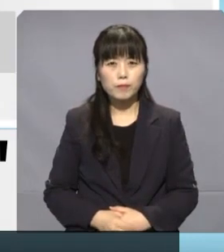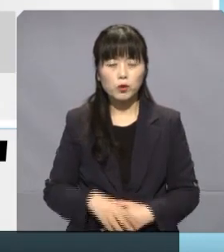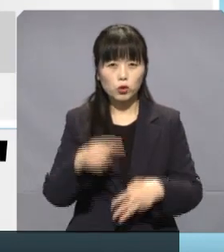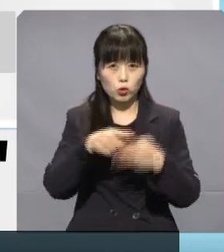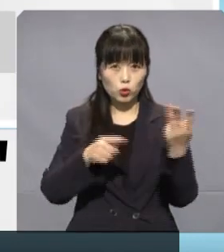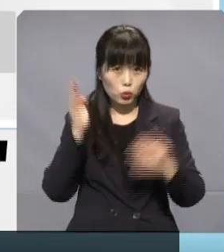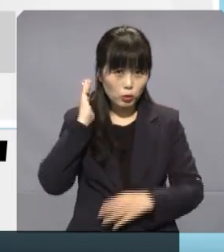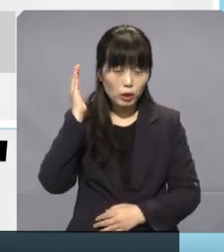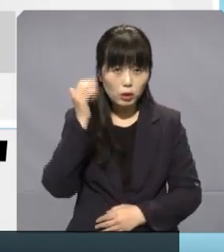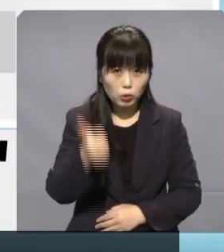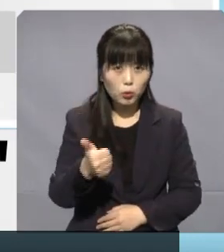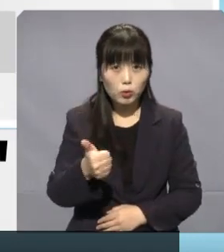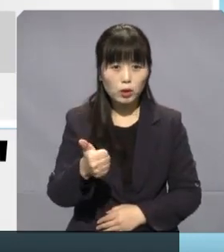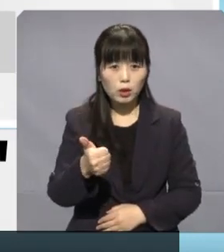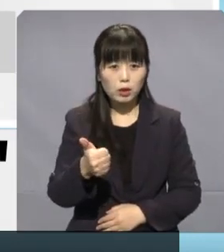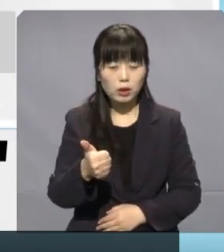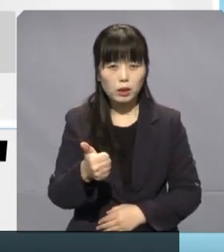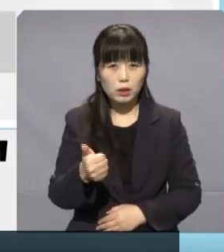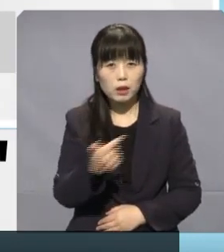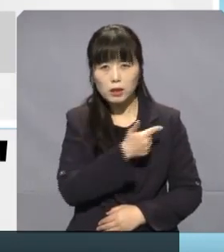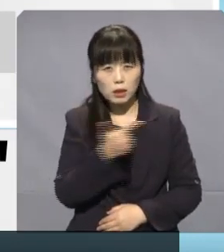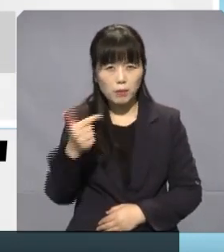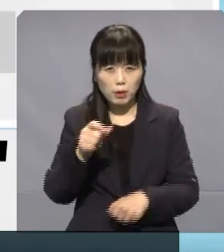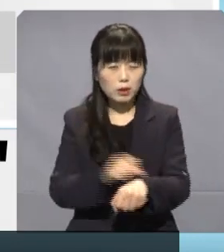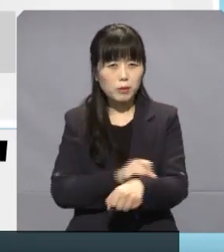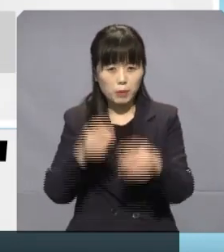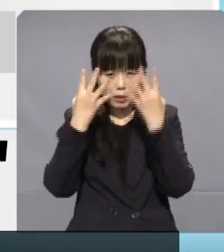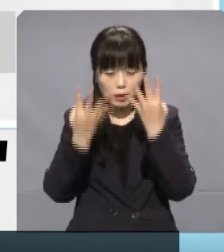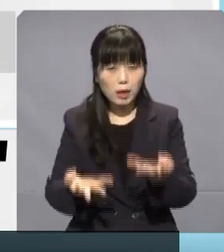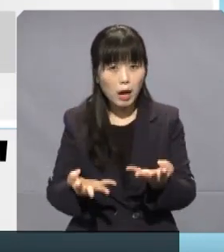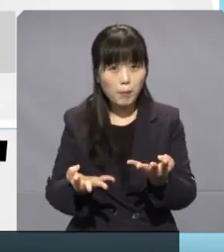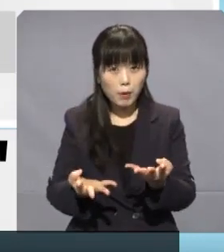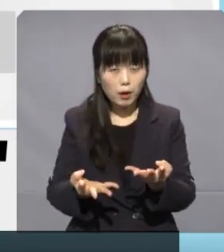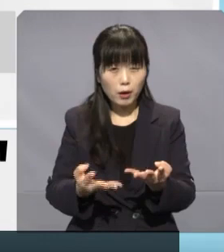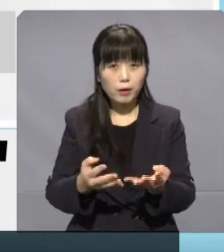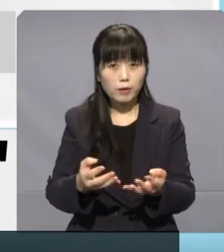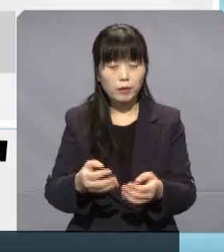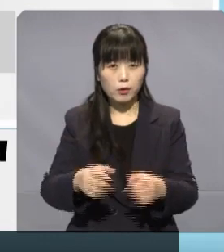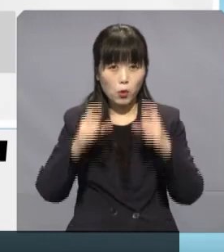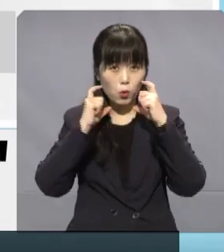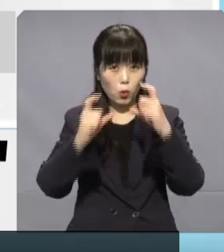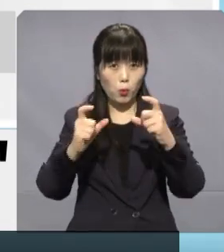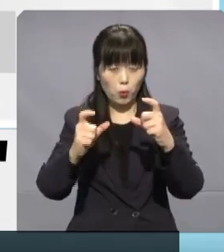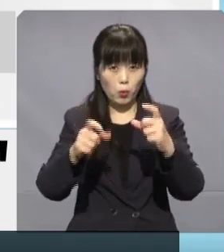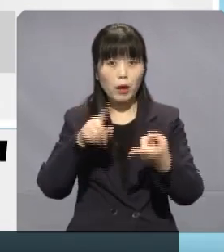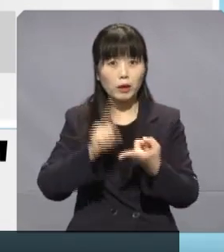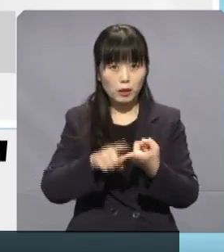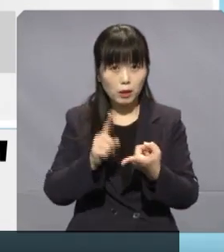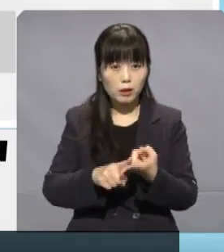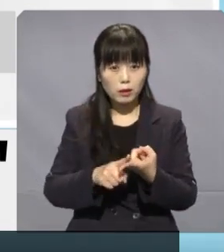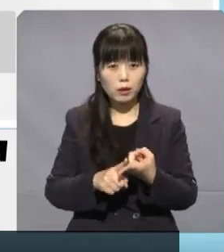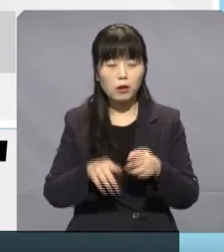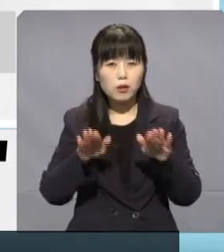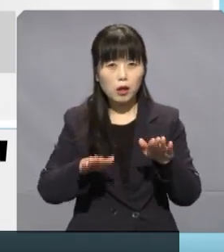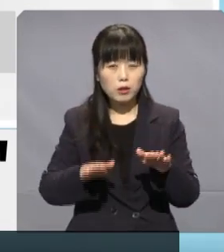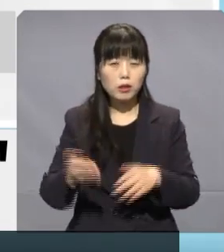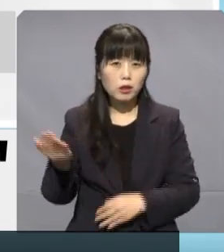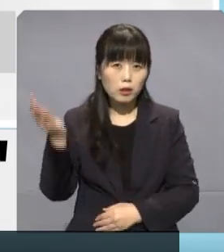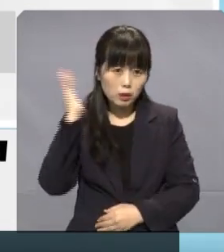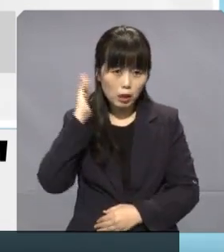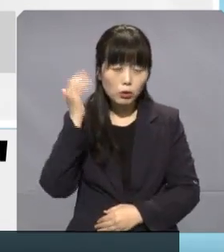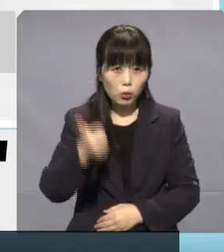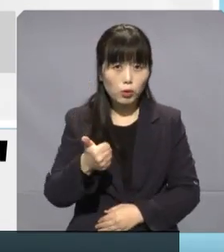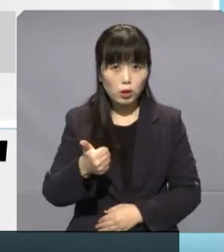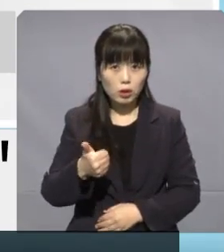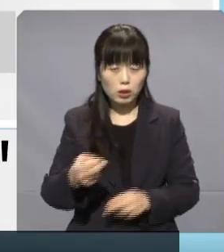윤석열 대통령이 대대적인 어떤 특별 사면을 하겠다라고 이렇게 공표한 측면에는 현직 대통령이 사실